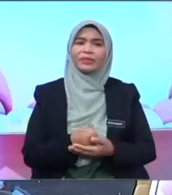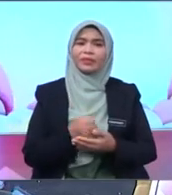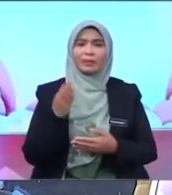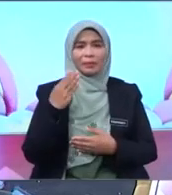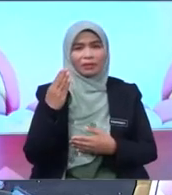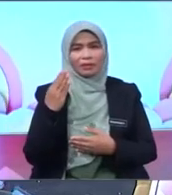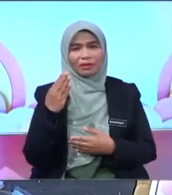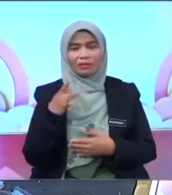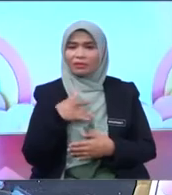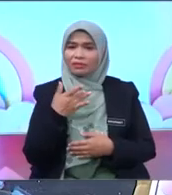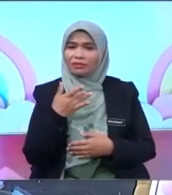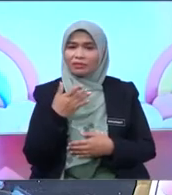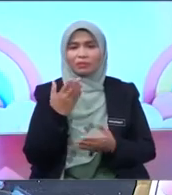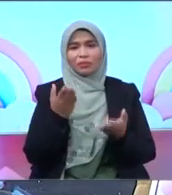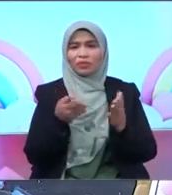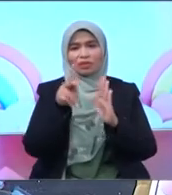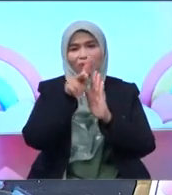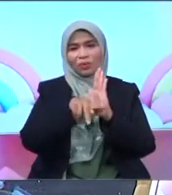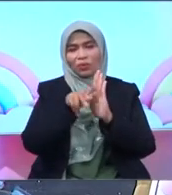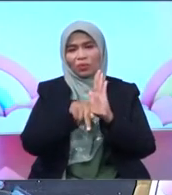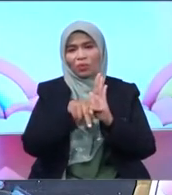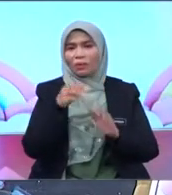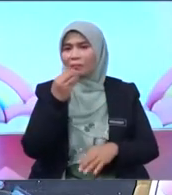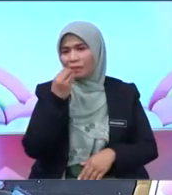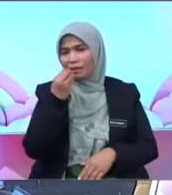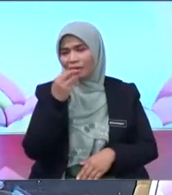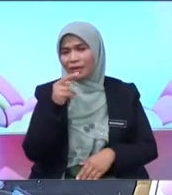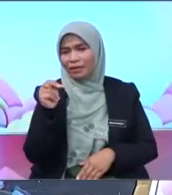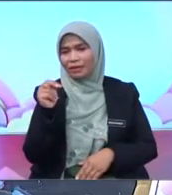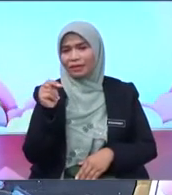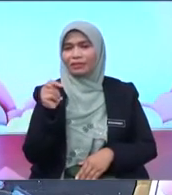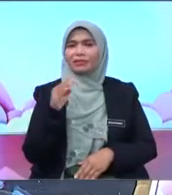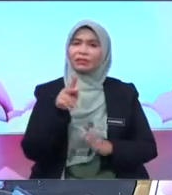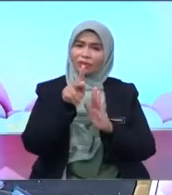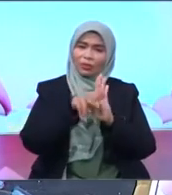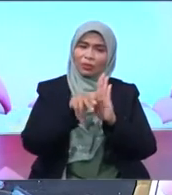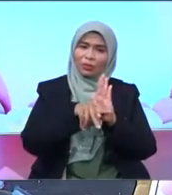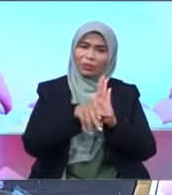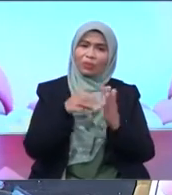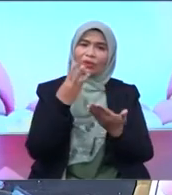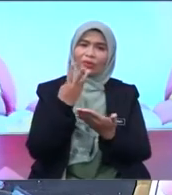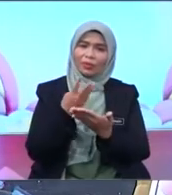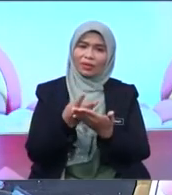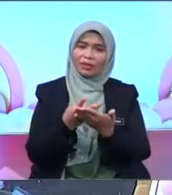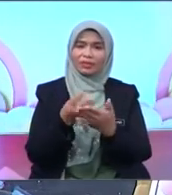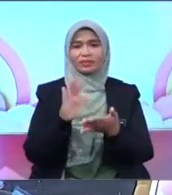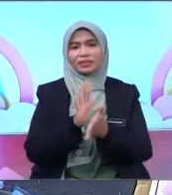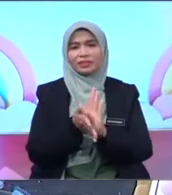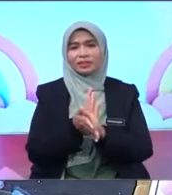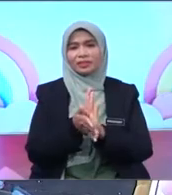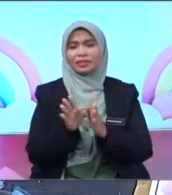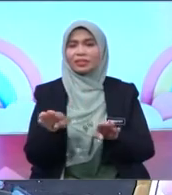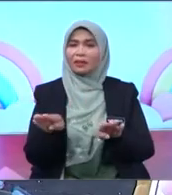mungkin kekurangan makanan kekurangan uang kece gue jadi sebagai individu yang melihat situasi itu